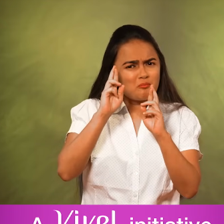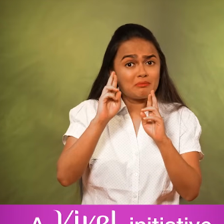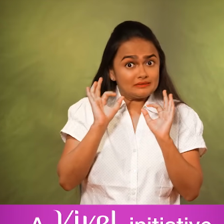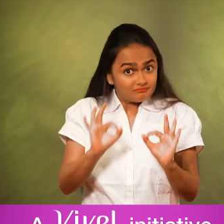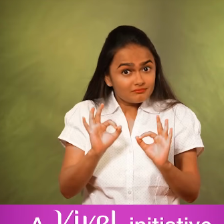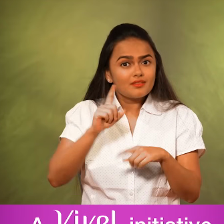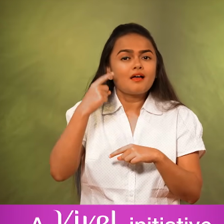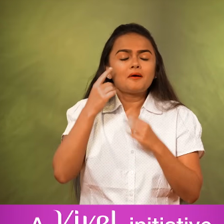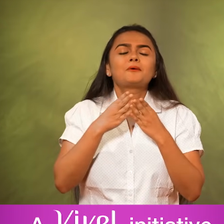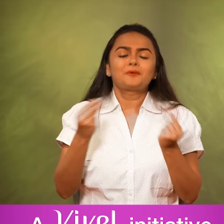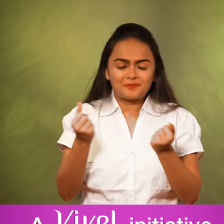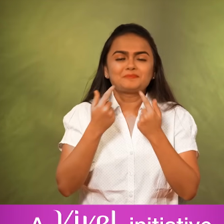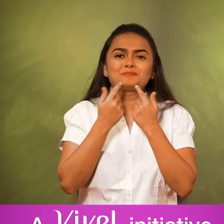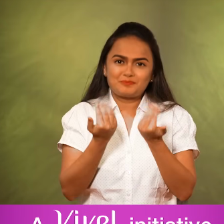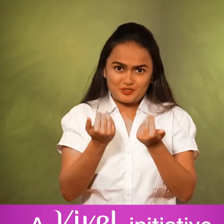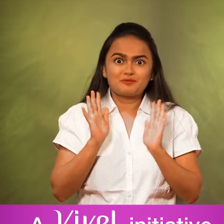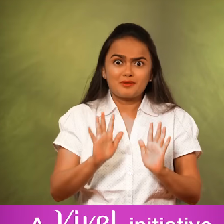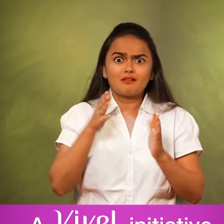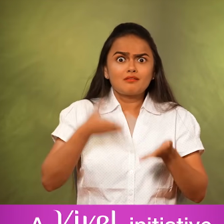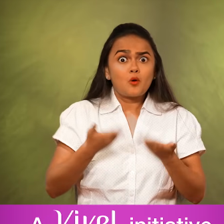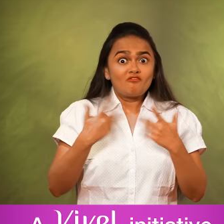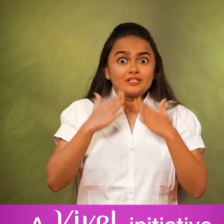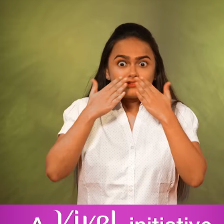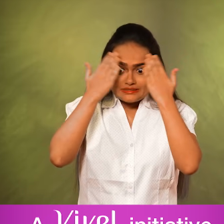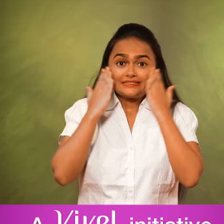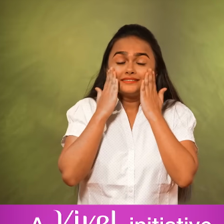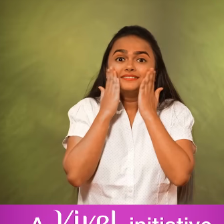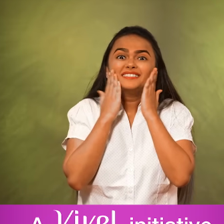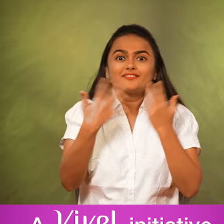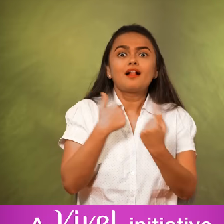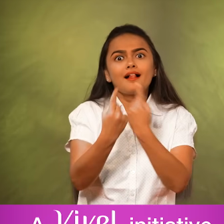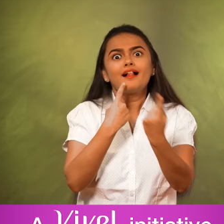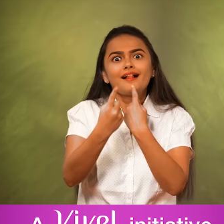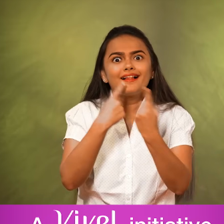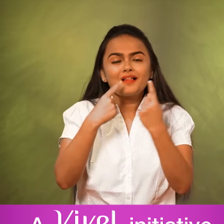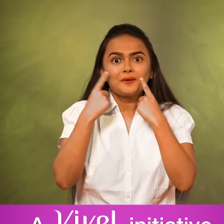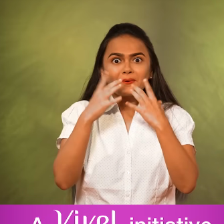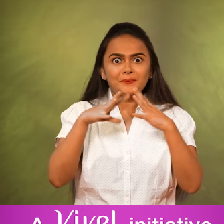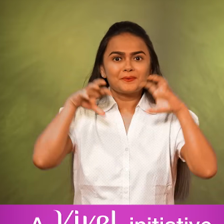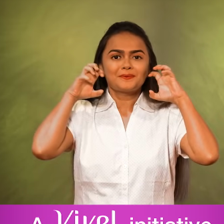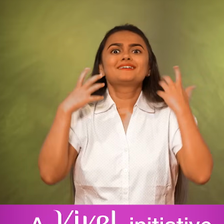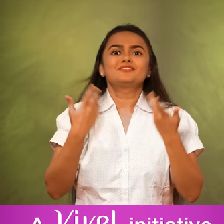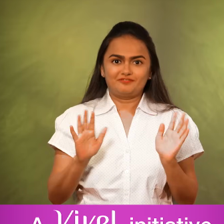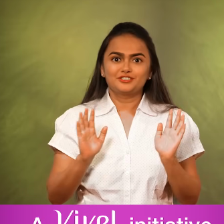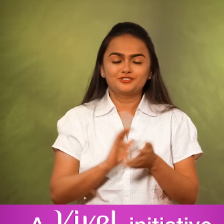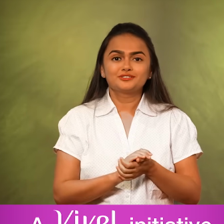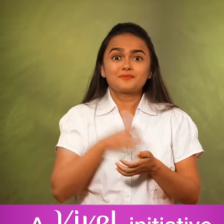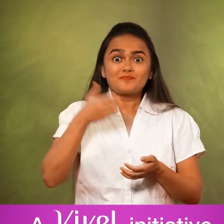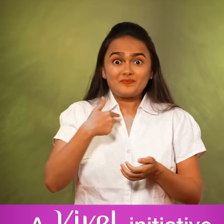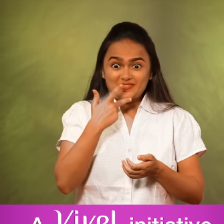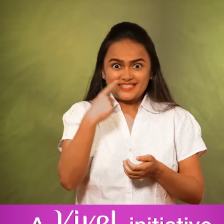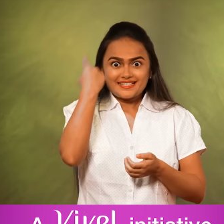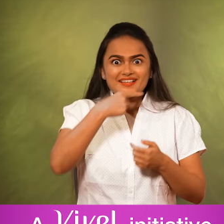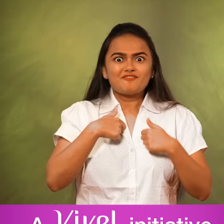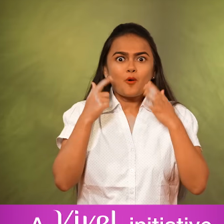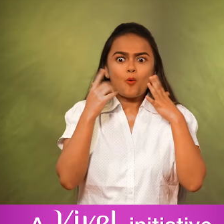I follow my skincare routine properly हो जाएगा. If you see, जा चुका है मेरी स्किन से, almost gone. हम लोग बातें कर रहे थे उतनी देर में तो ये चला भी